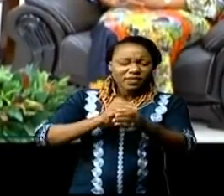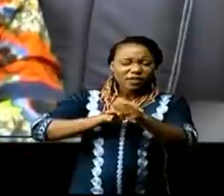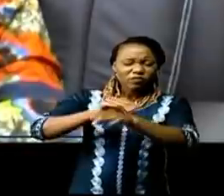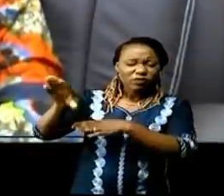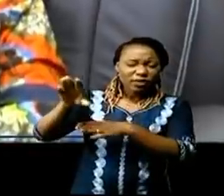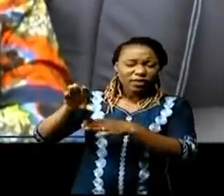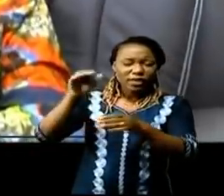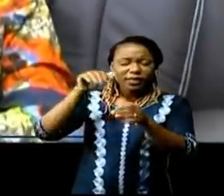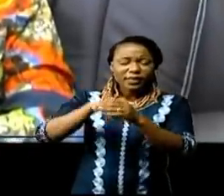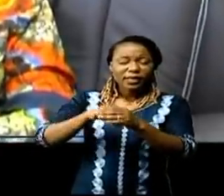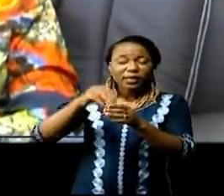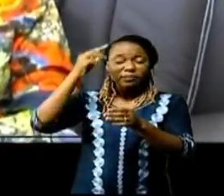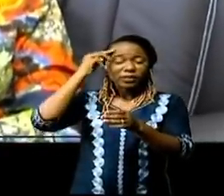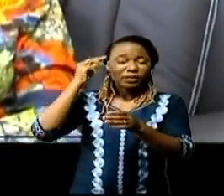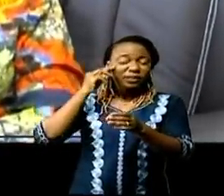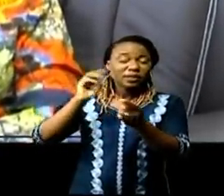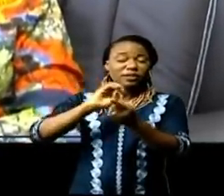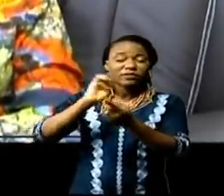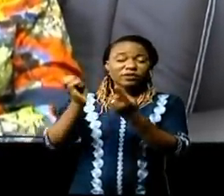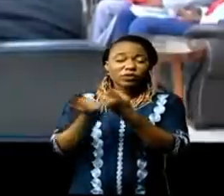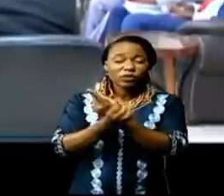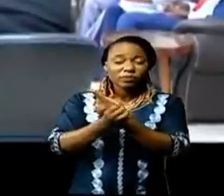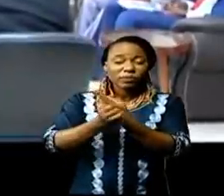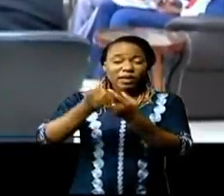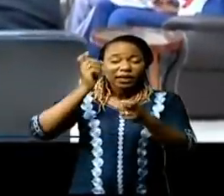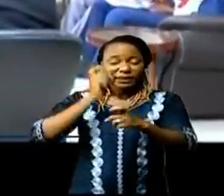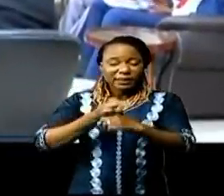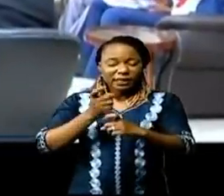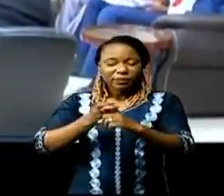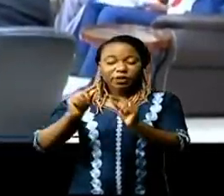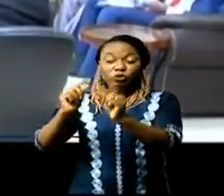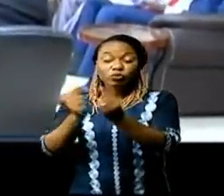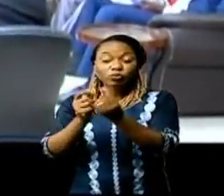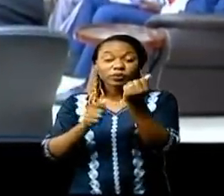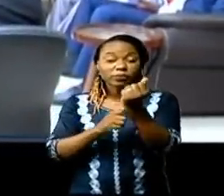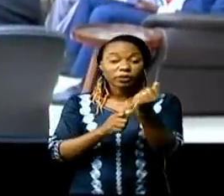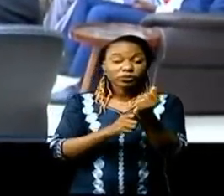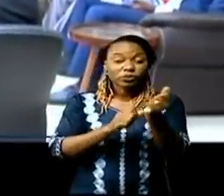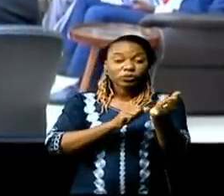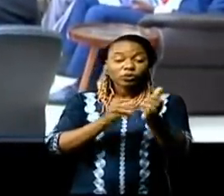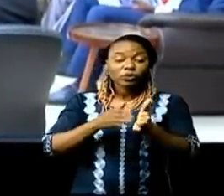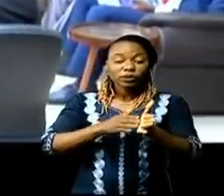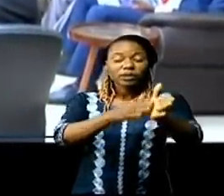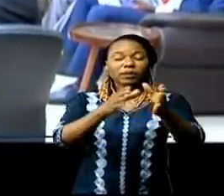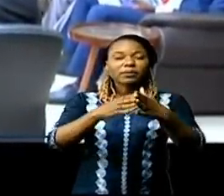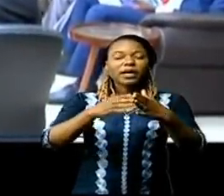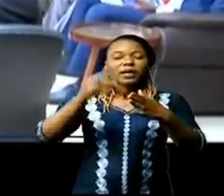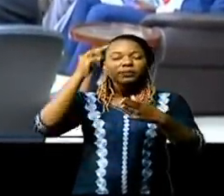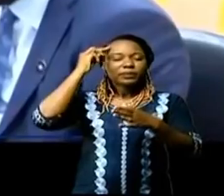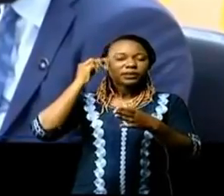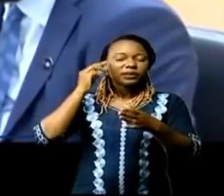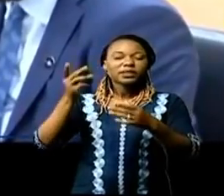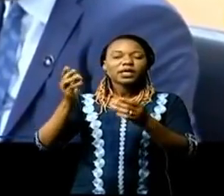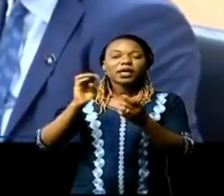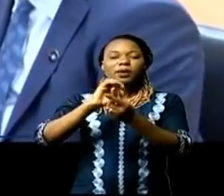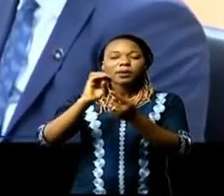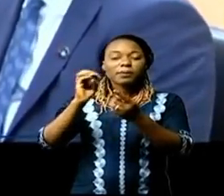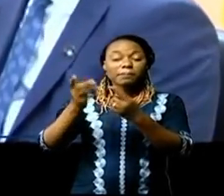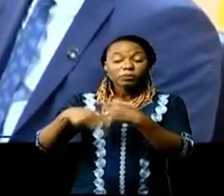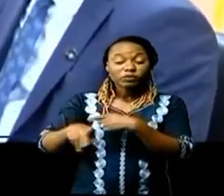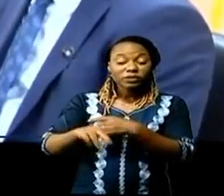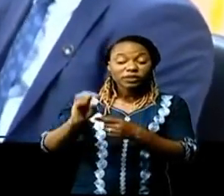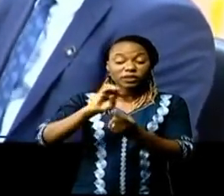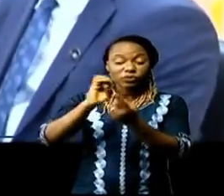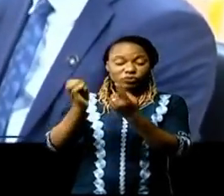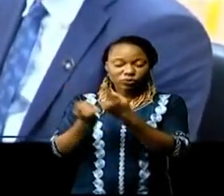ministre de l'Environnement et Développement Durable, F. Bazaïba, une délégation conduite par le ministre provincial de l'Environnement et Tourisme, Alain